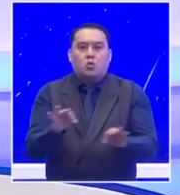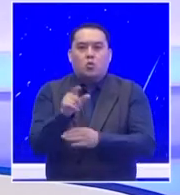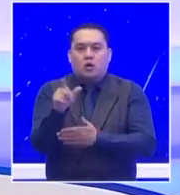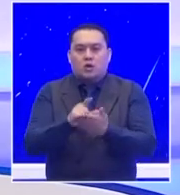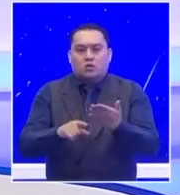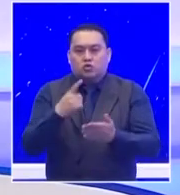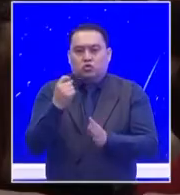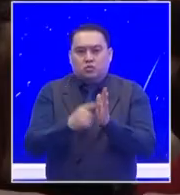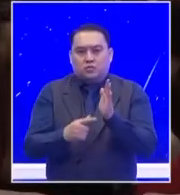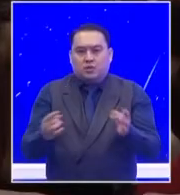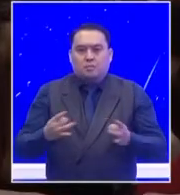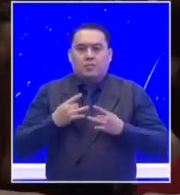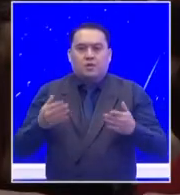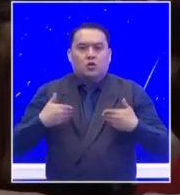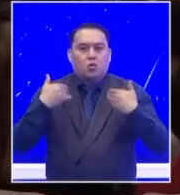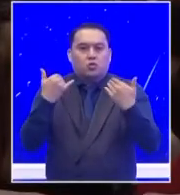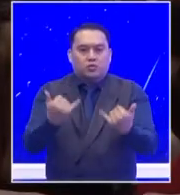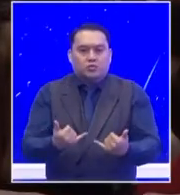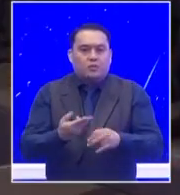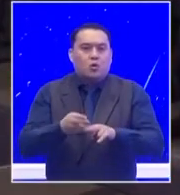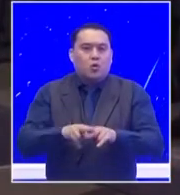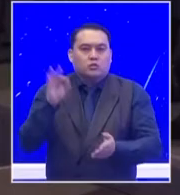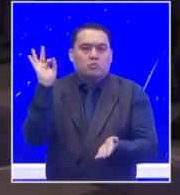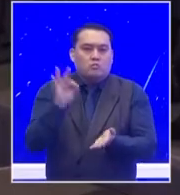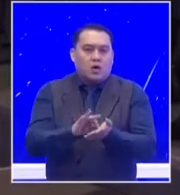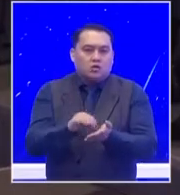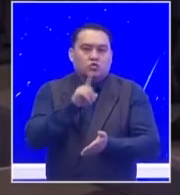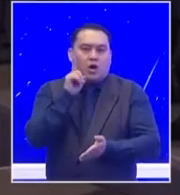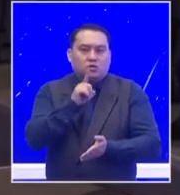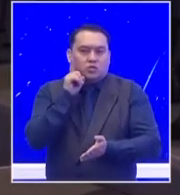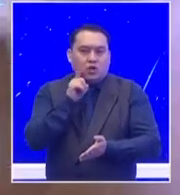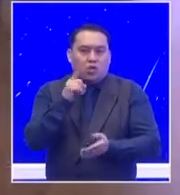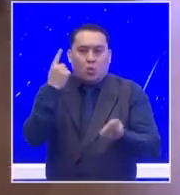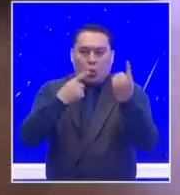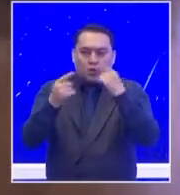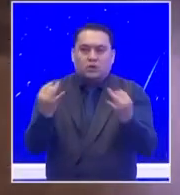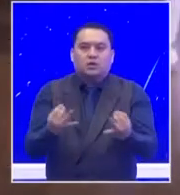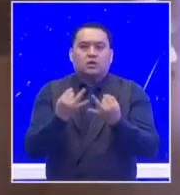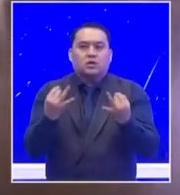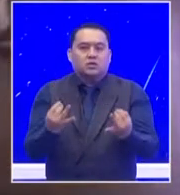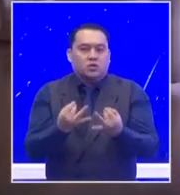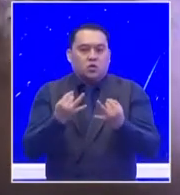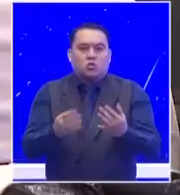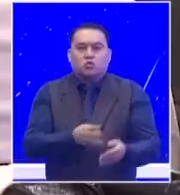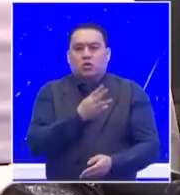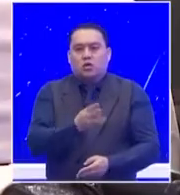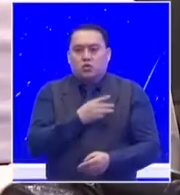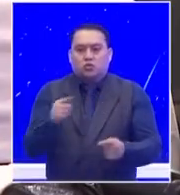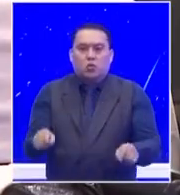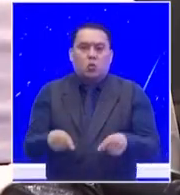Құнанбайұлының 175 жылдық мерейтойына орай өткізіліп отыр. Негізгі мақсат жас өрендердің өнерге қызығушылығы мен құлшынысын